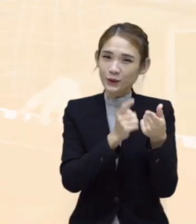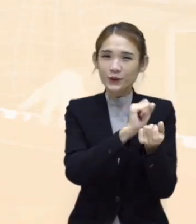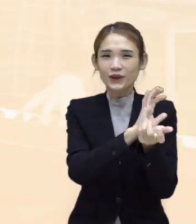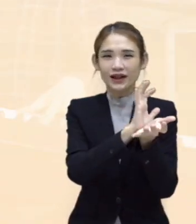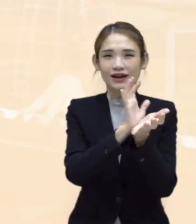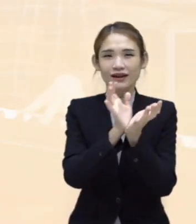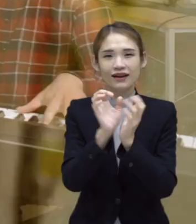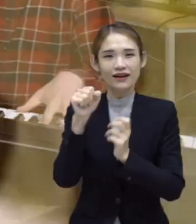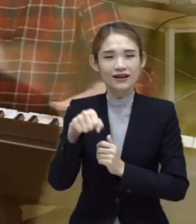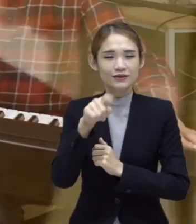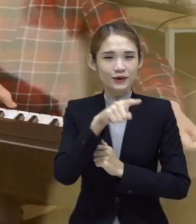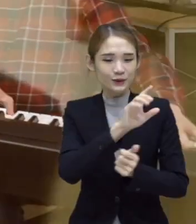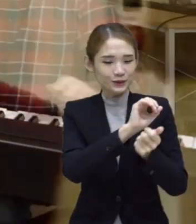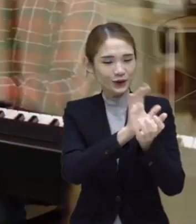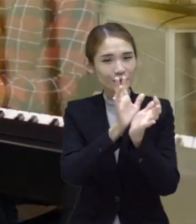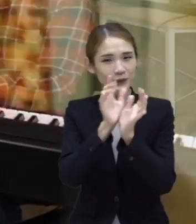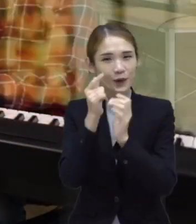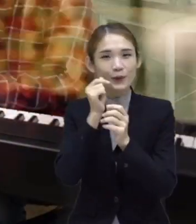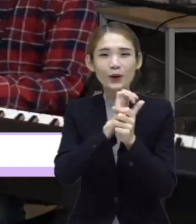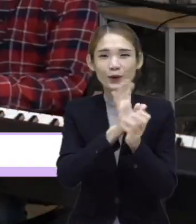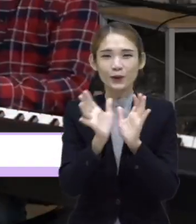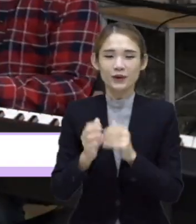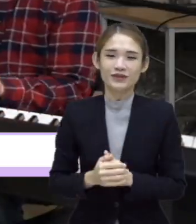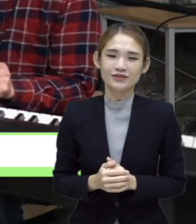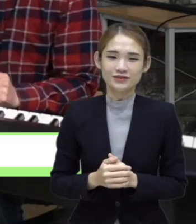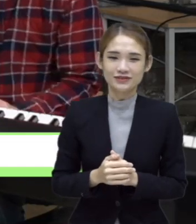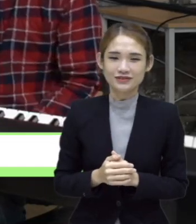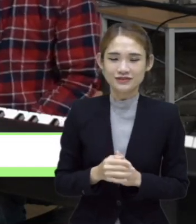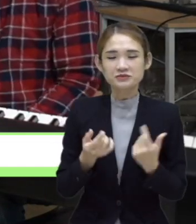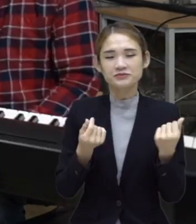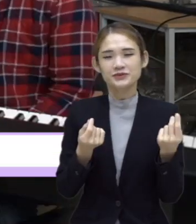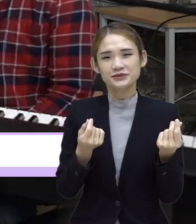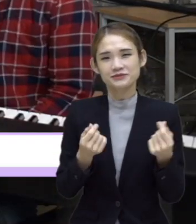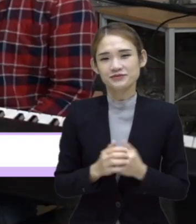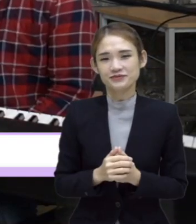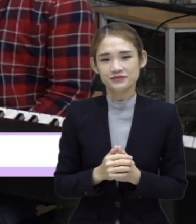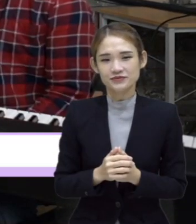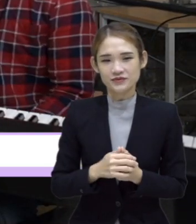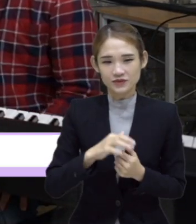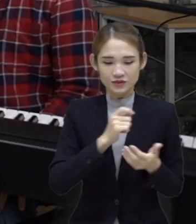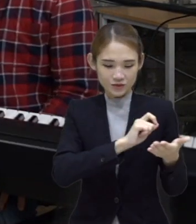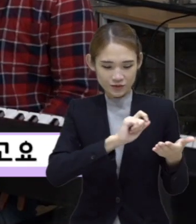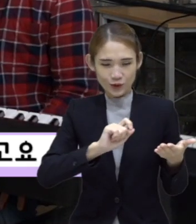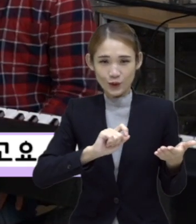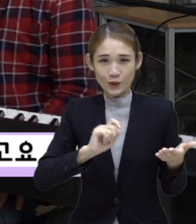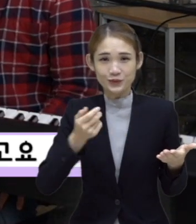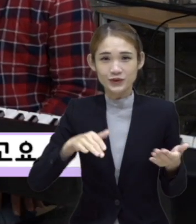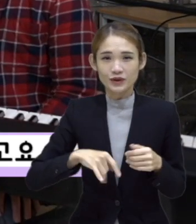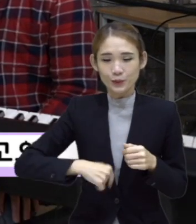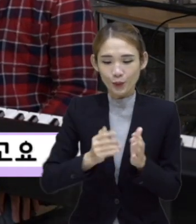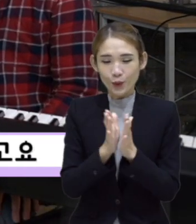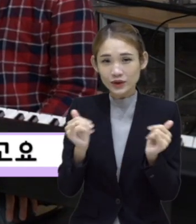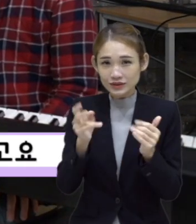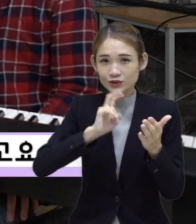송이가 그래 그래 피었구나. 이렇게 장범준 씨. 아 이거는 비슷하다. 네. 원고를 쓰시는데. 본인이 노래를